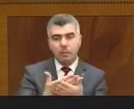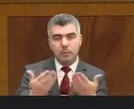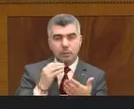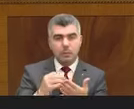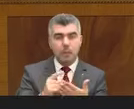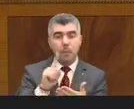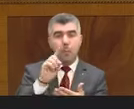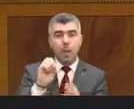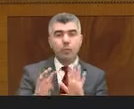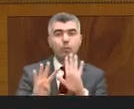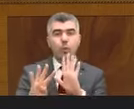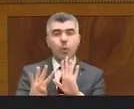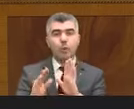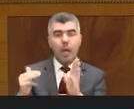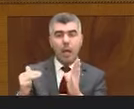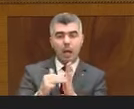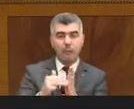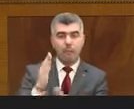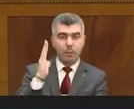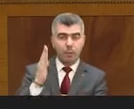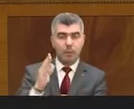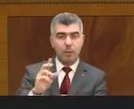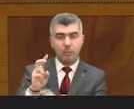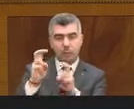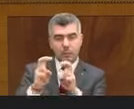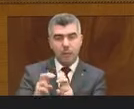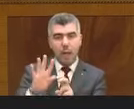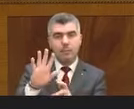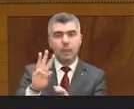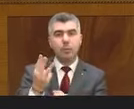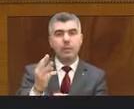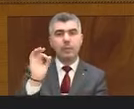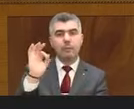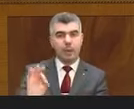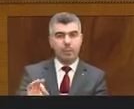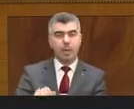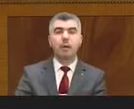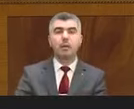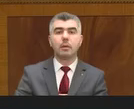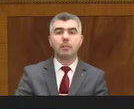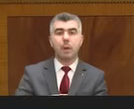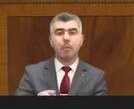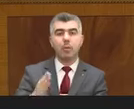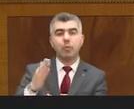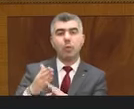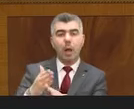109 ألف هكتار بانخفاض 35%، الزراعات الشمندر السكري